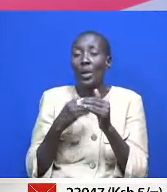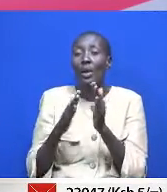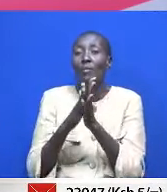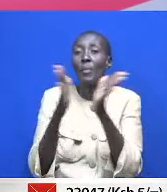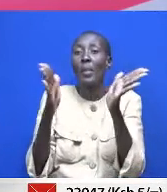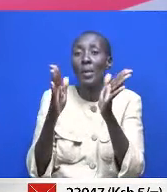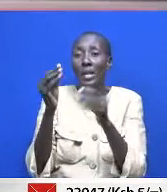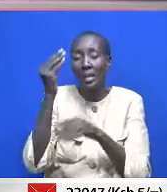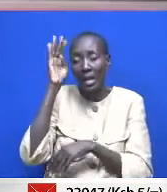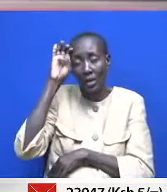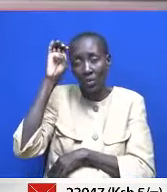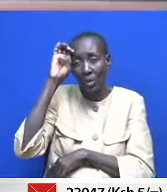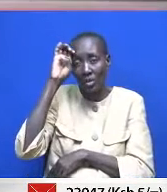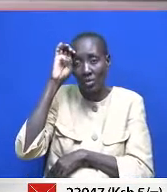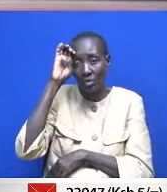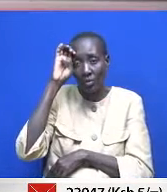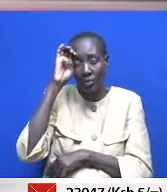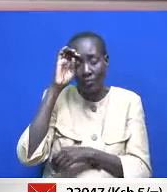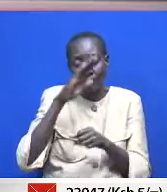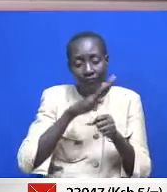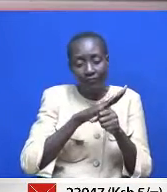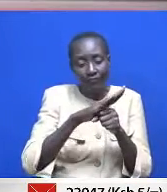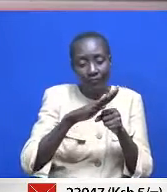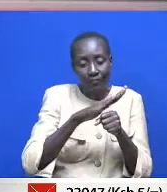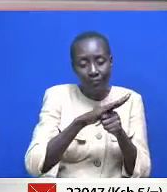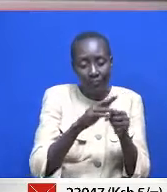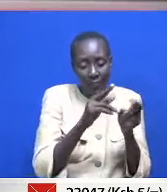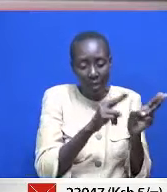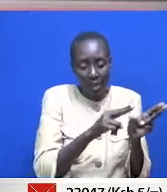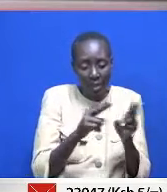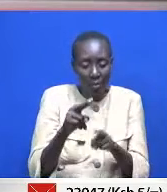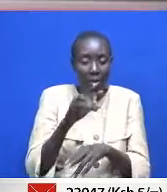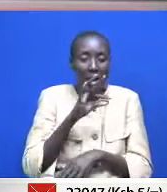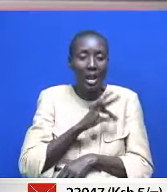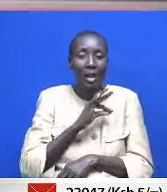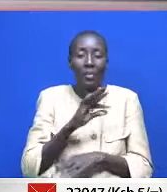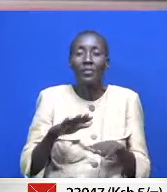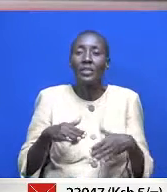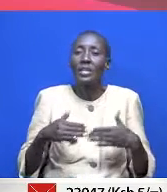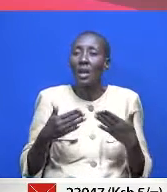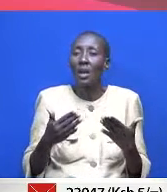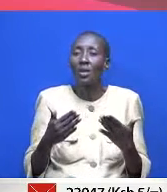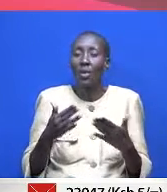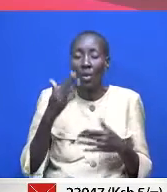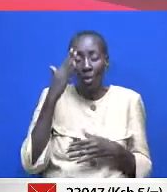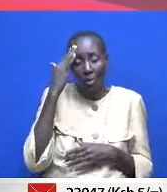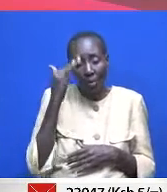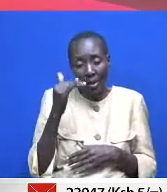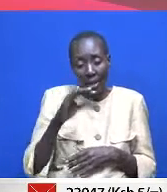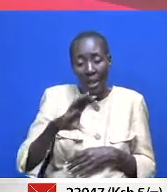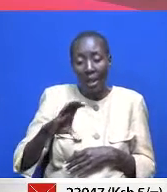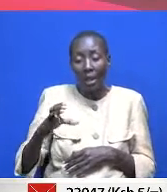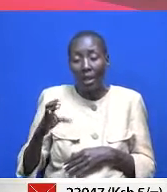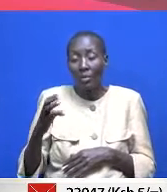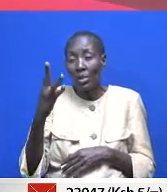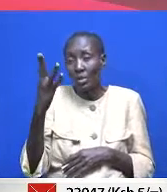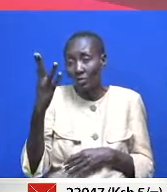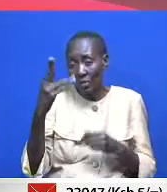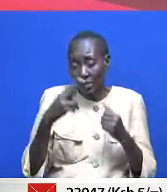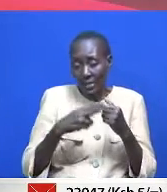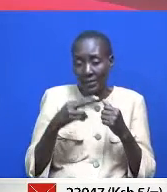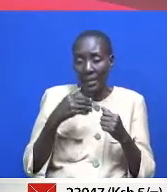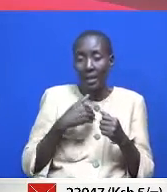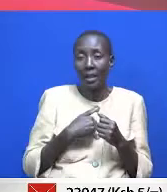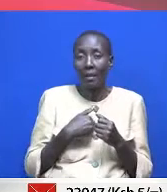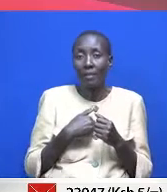Ndivyo. Mama mboga wa kawaida atanufaika vipi? Maanake hapa tunazo kaunti 47